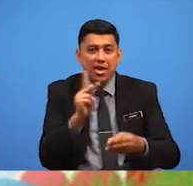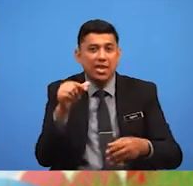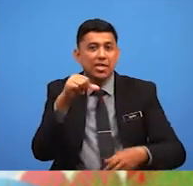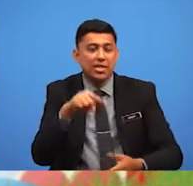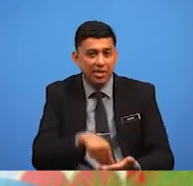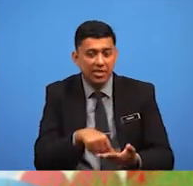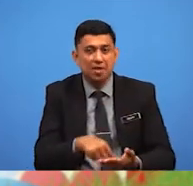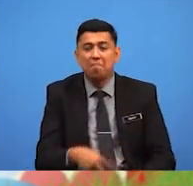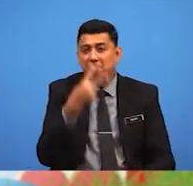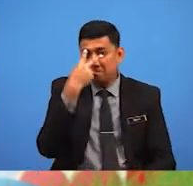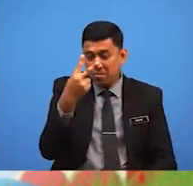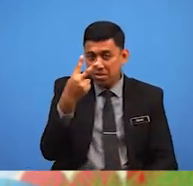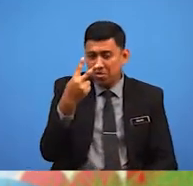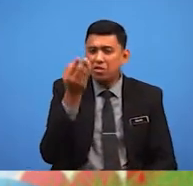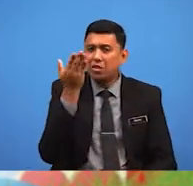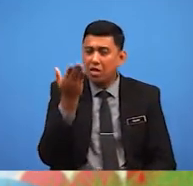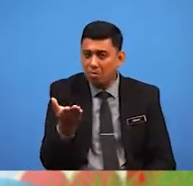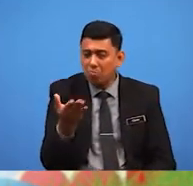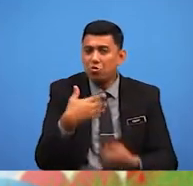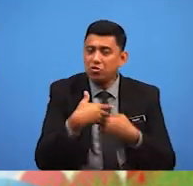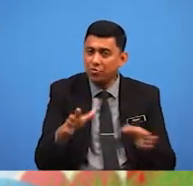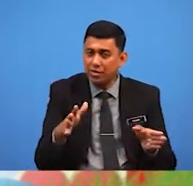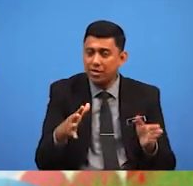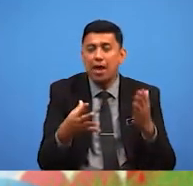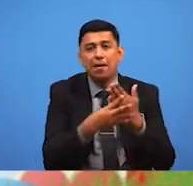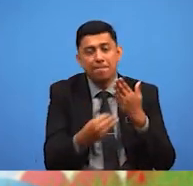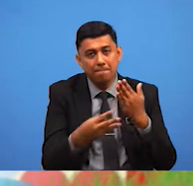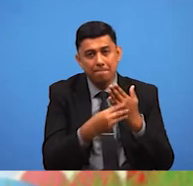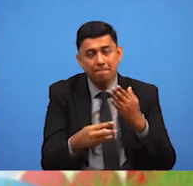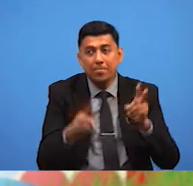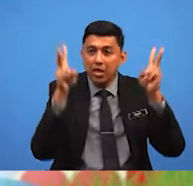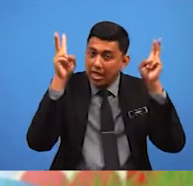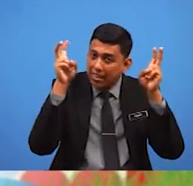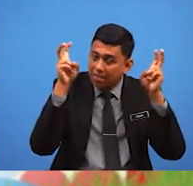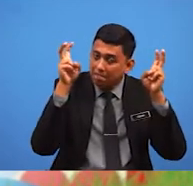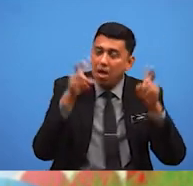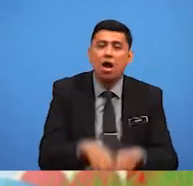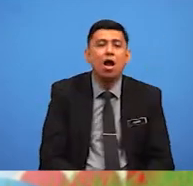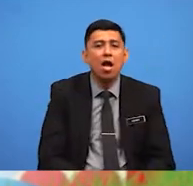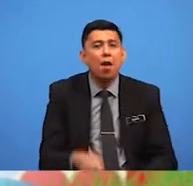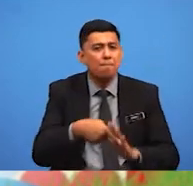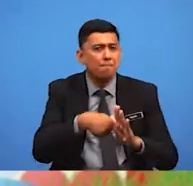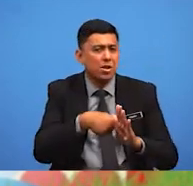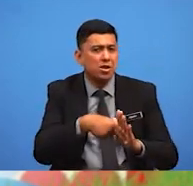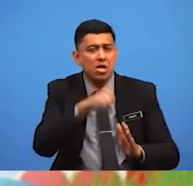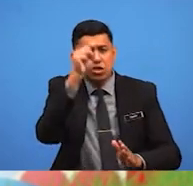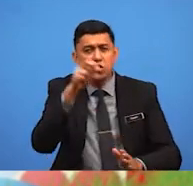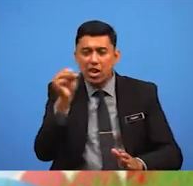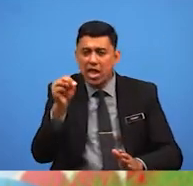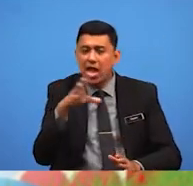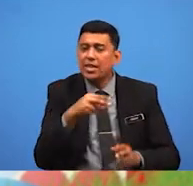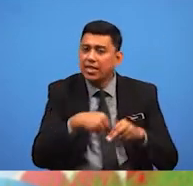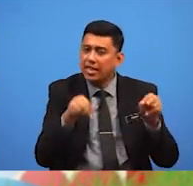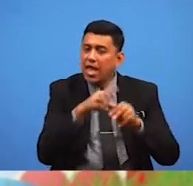Bagus! Nampaknya kamu sudah mahir mengenal pasti tema, persoalan, nilai dan